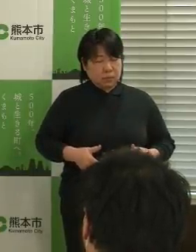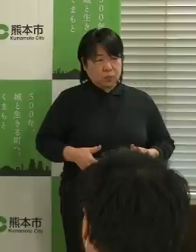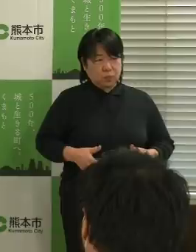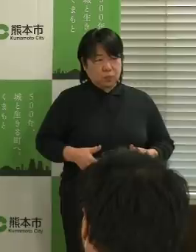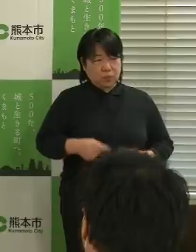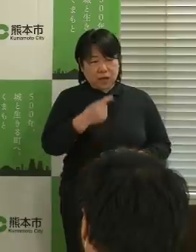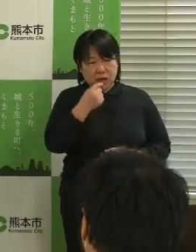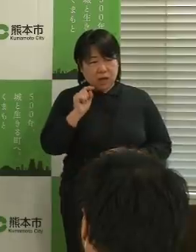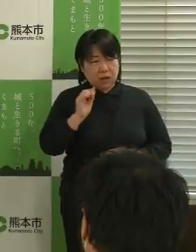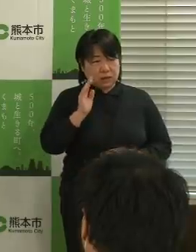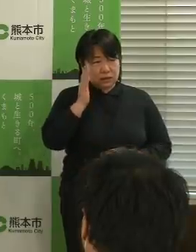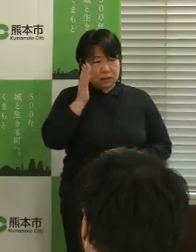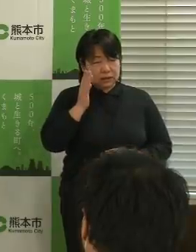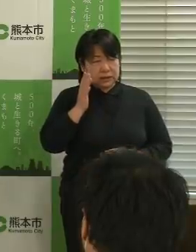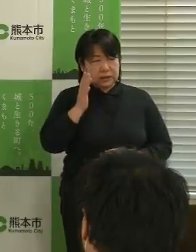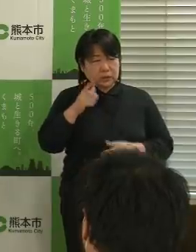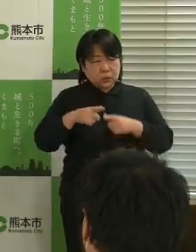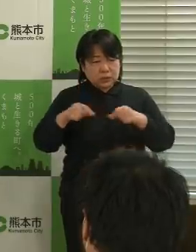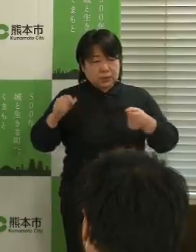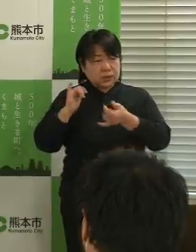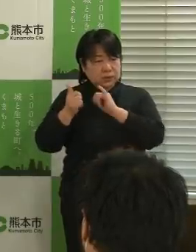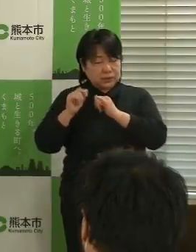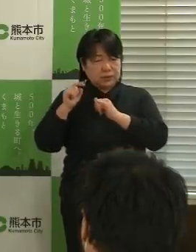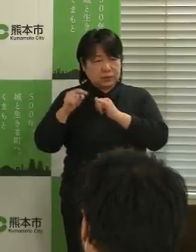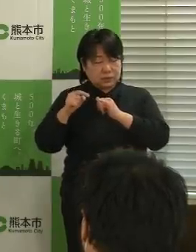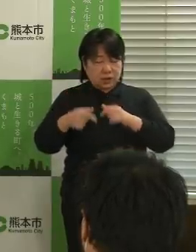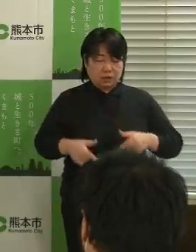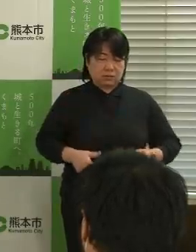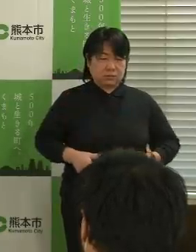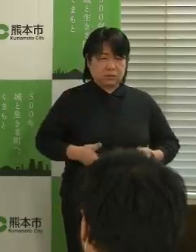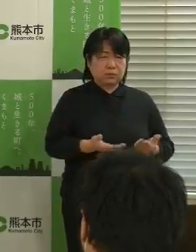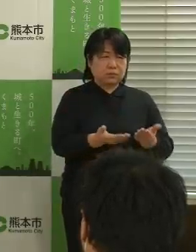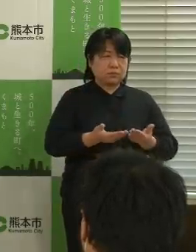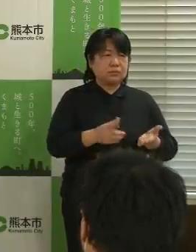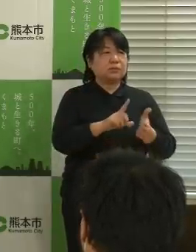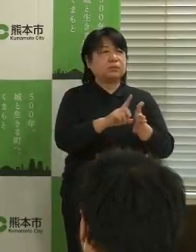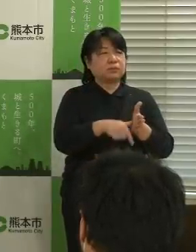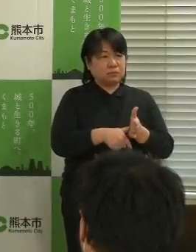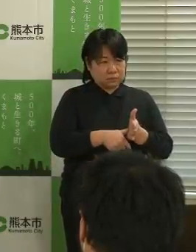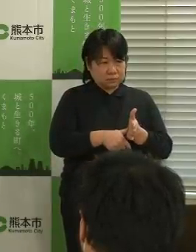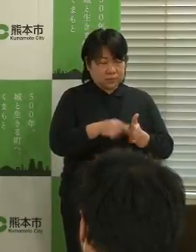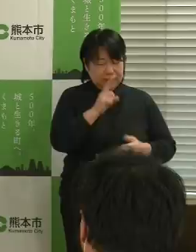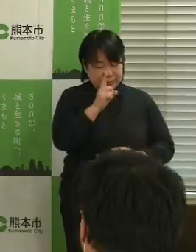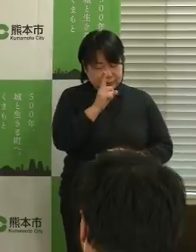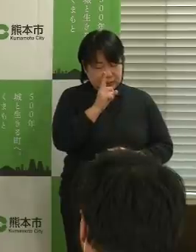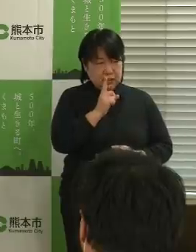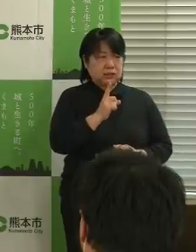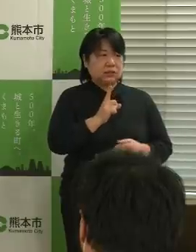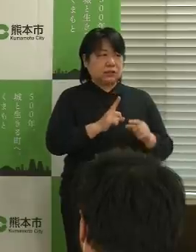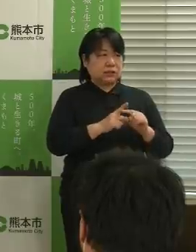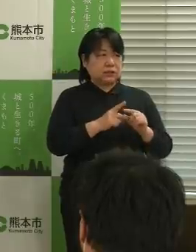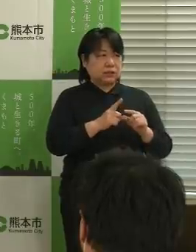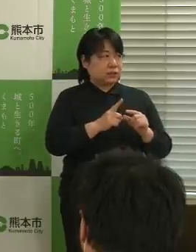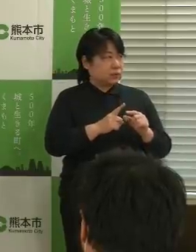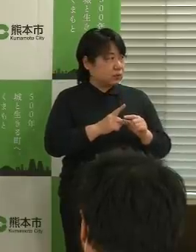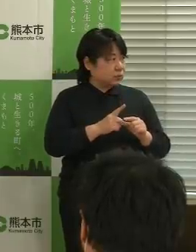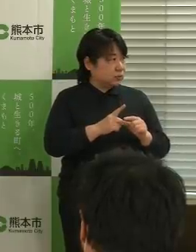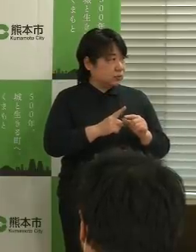日の国祭りに関しましてはですね、熊本地震の際にですね、一回中止で。